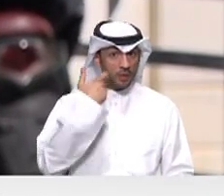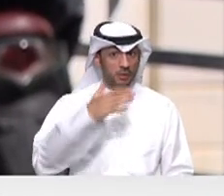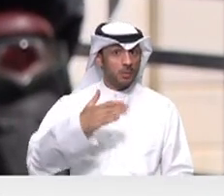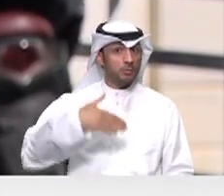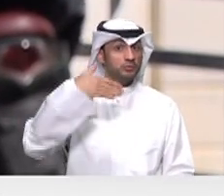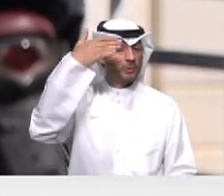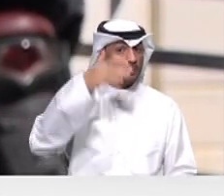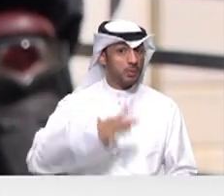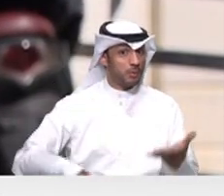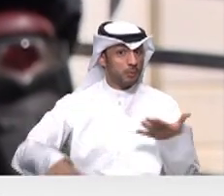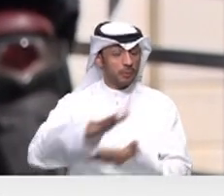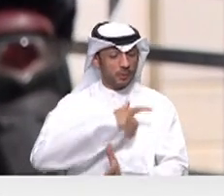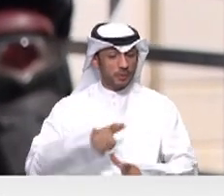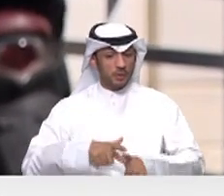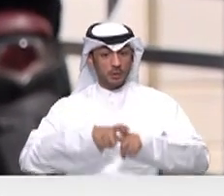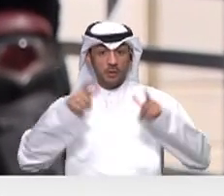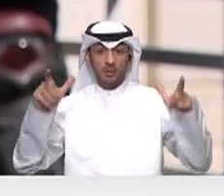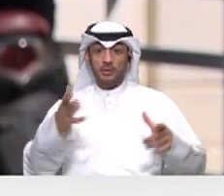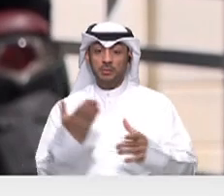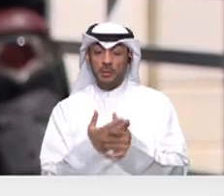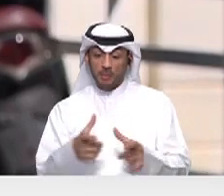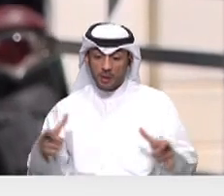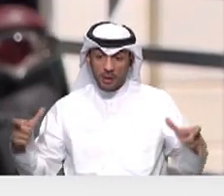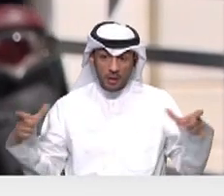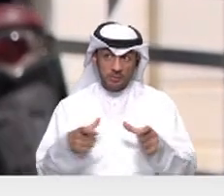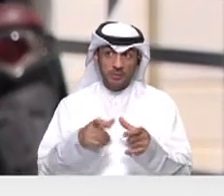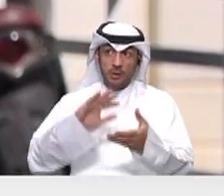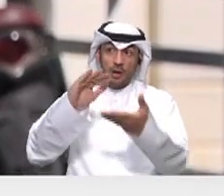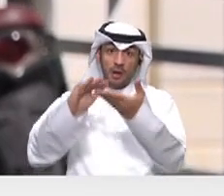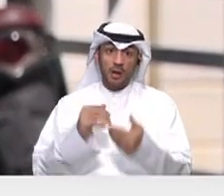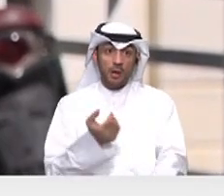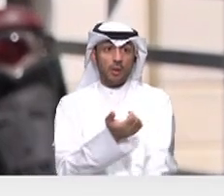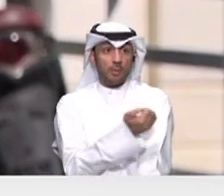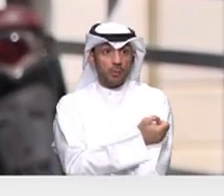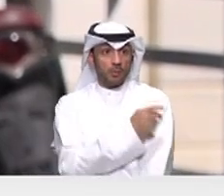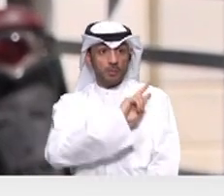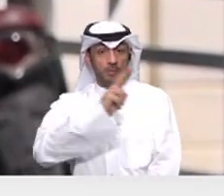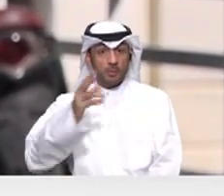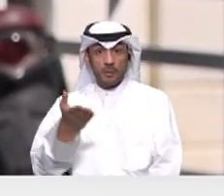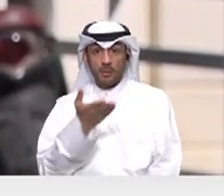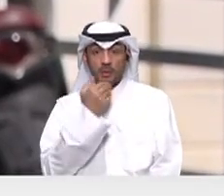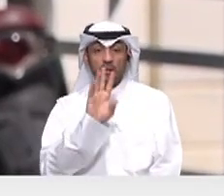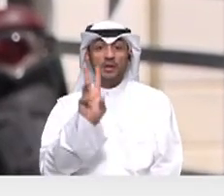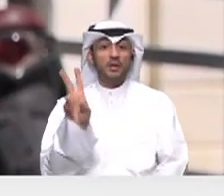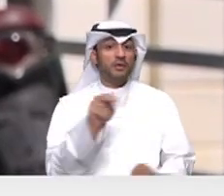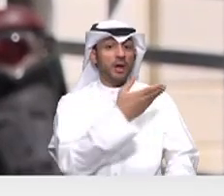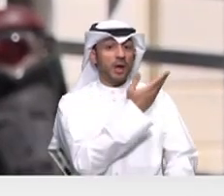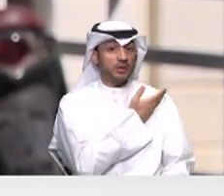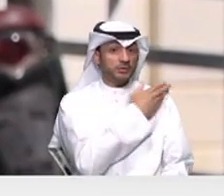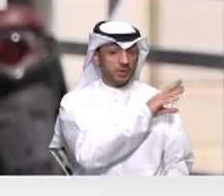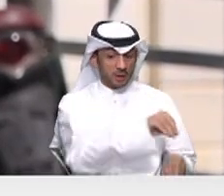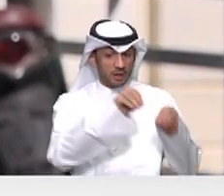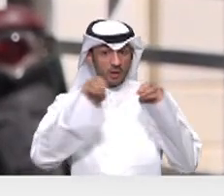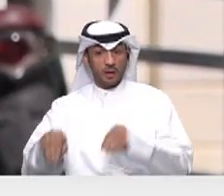السيناريوهات وتخوفاً من حصار قد ينتقل من غزة إلى لبنان.